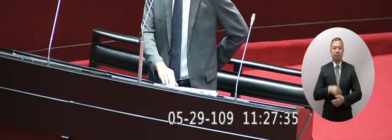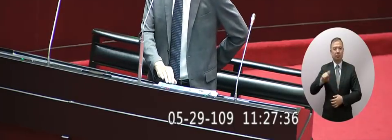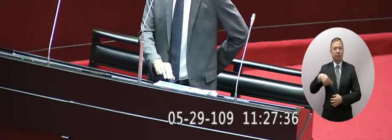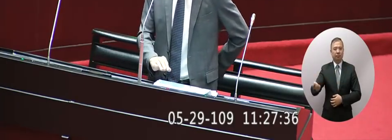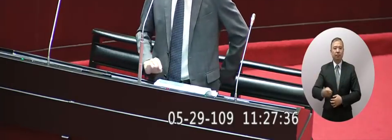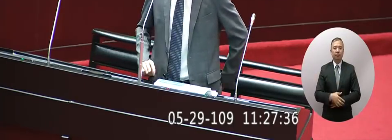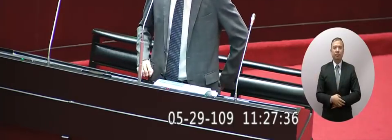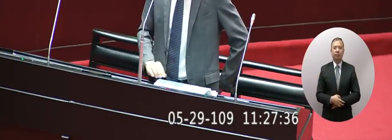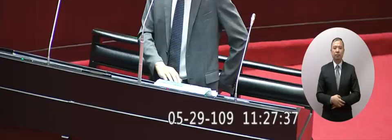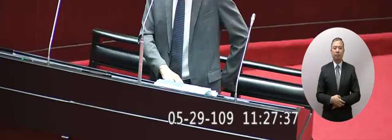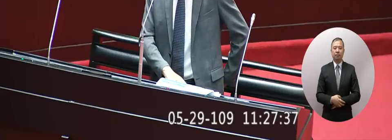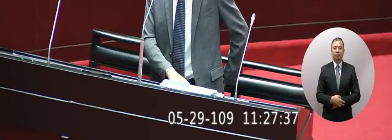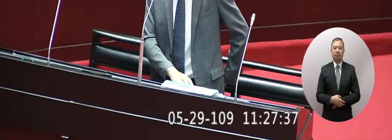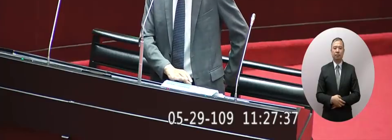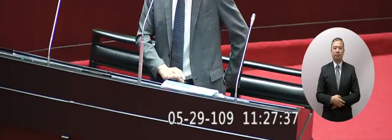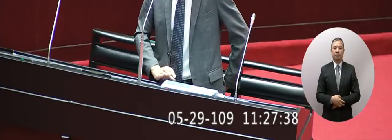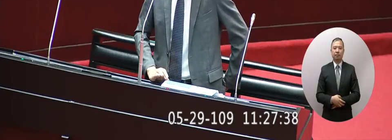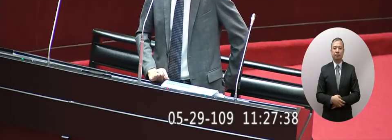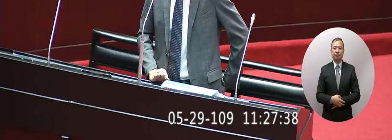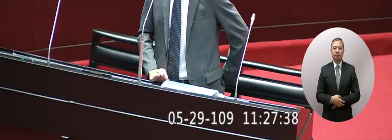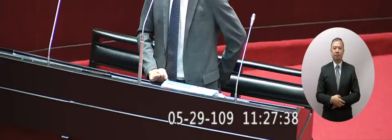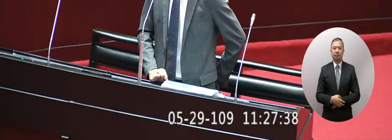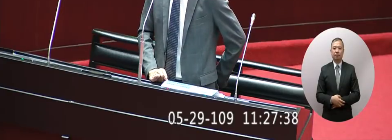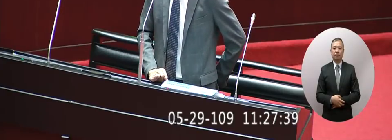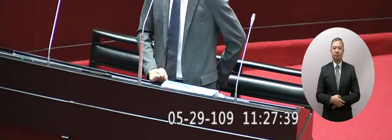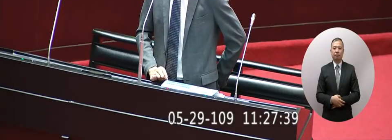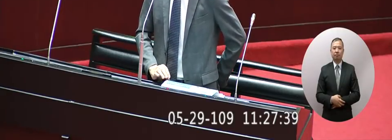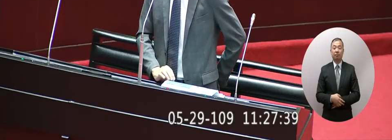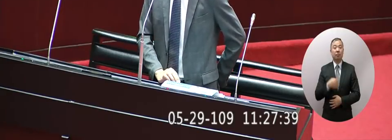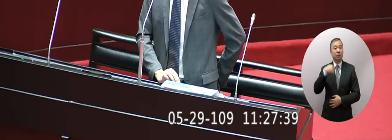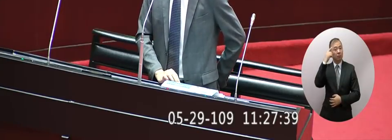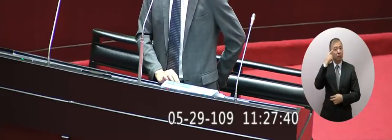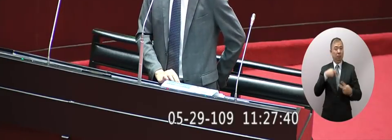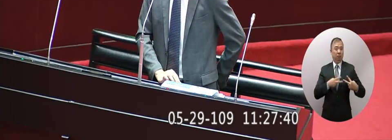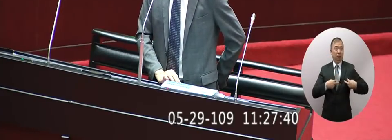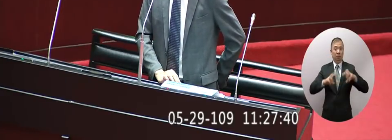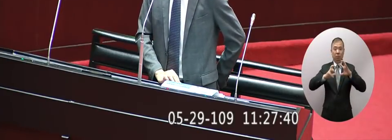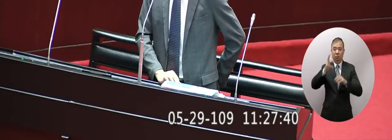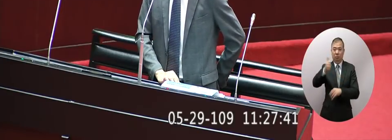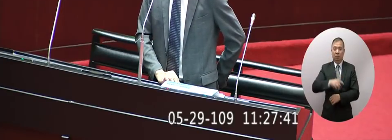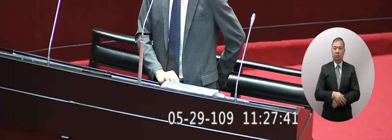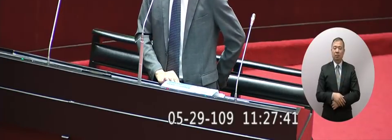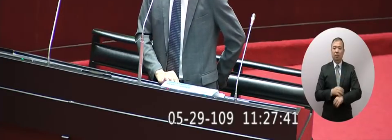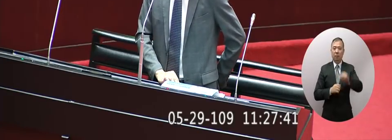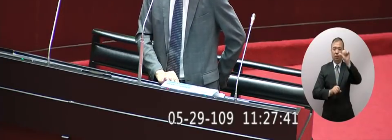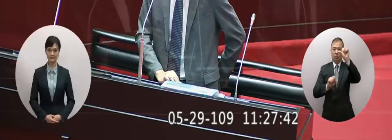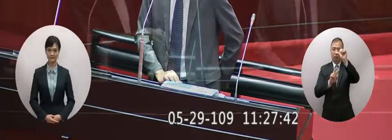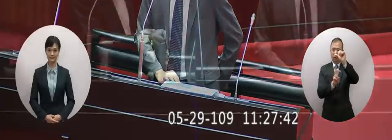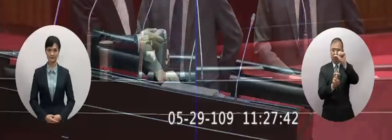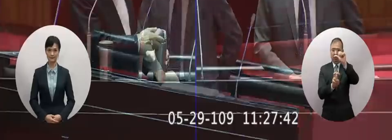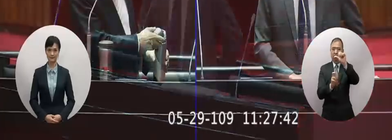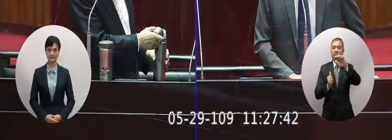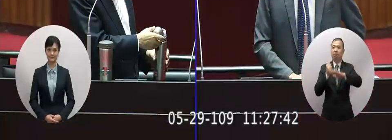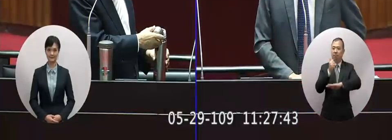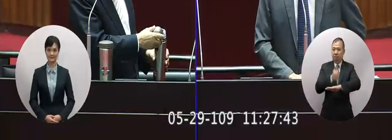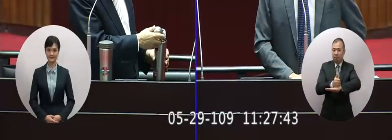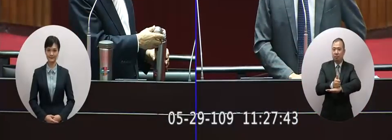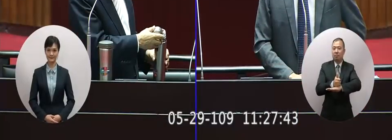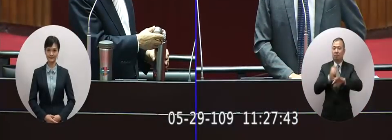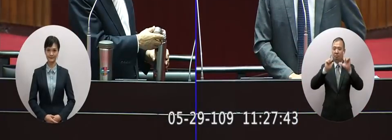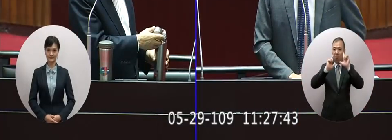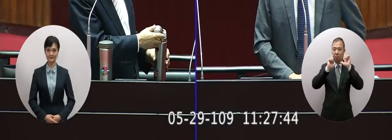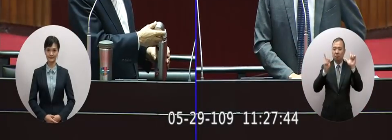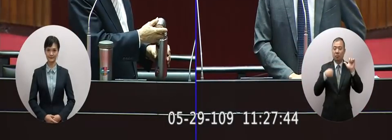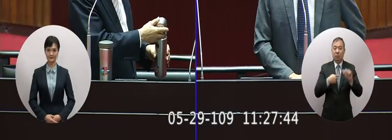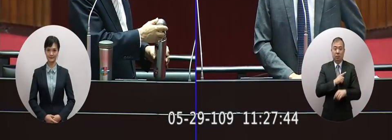哈。其实这边哈，其实我想蔡总统在这个月520就任的时候哈，其实也已经在他